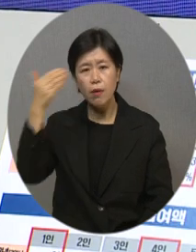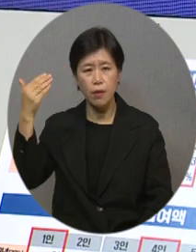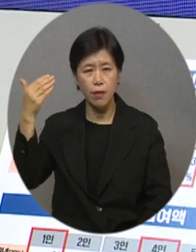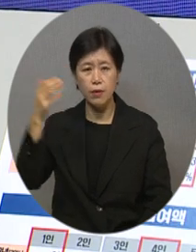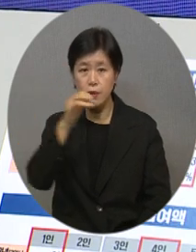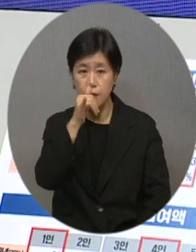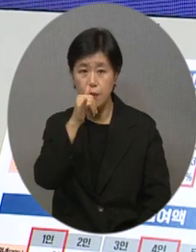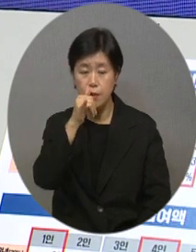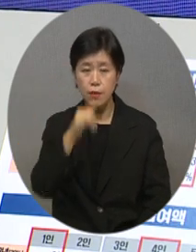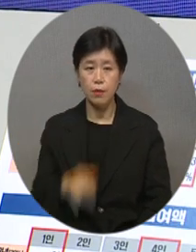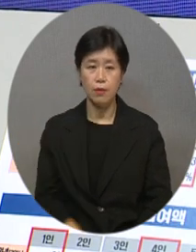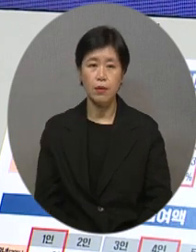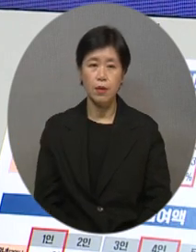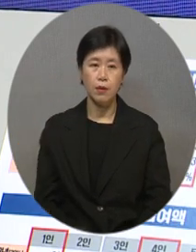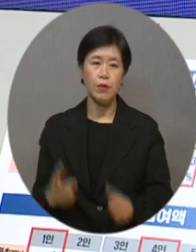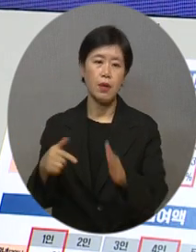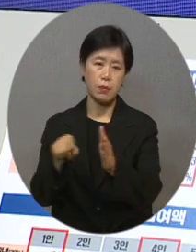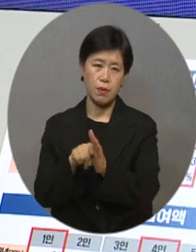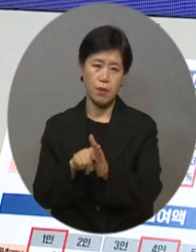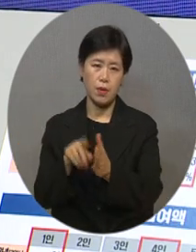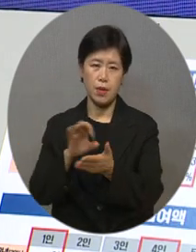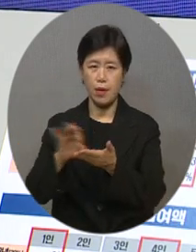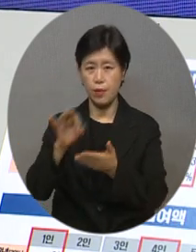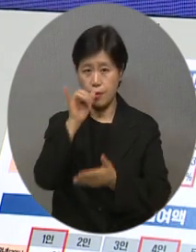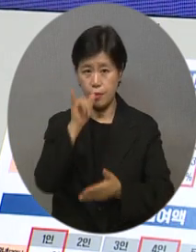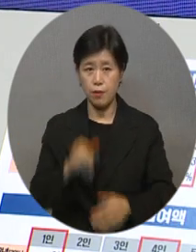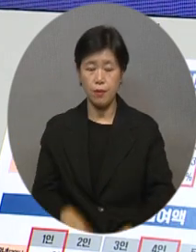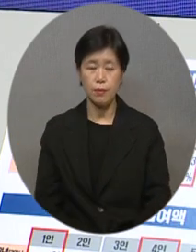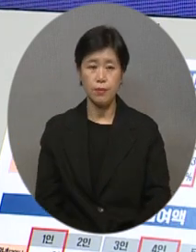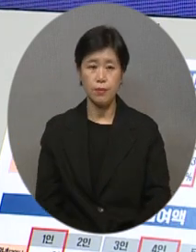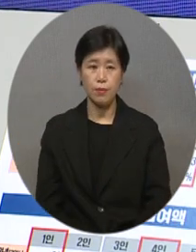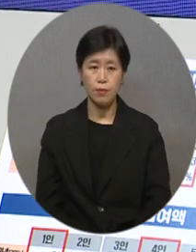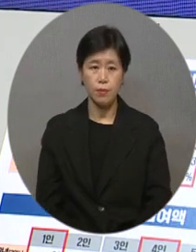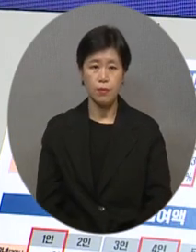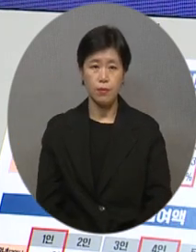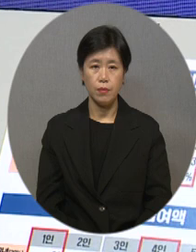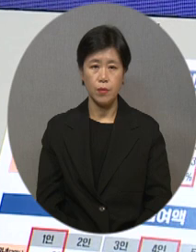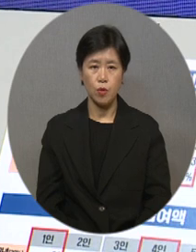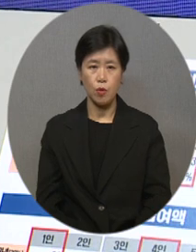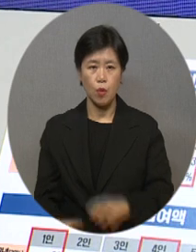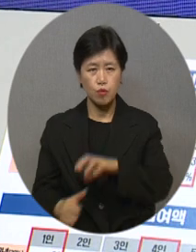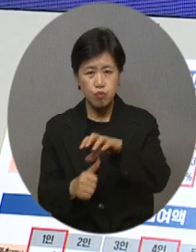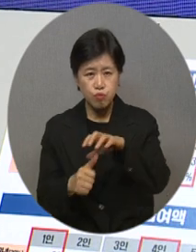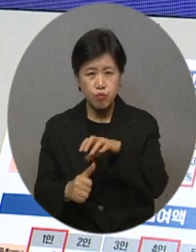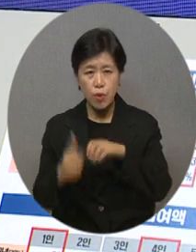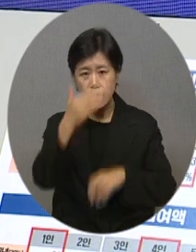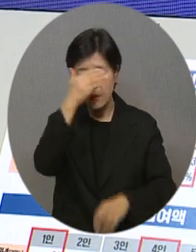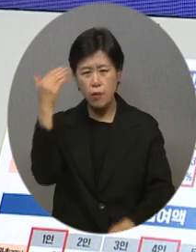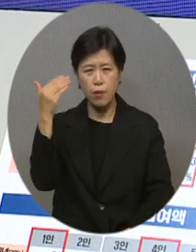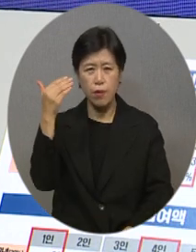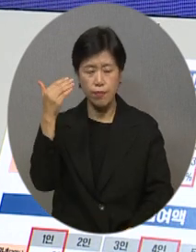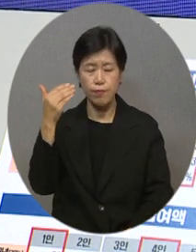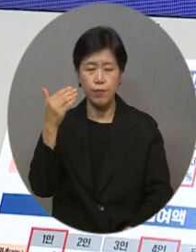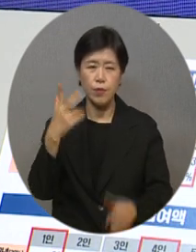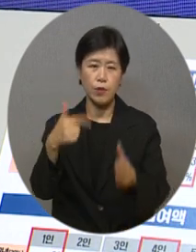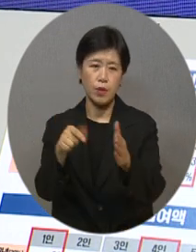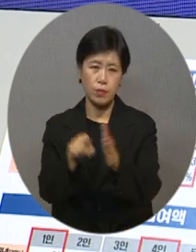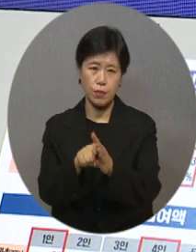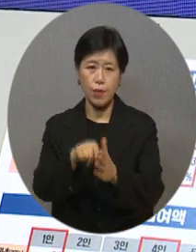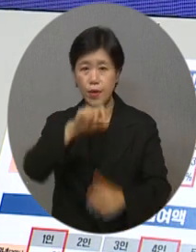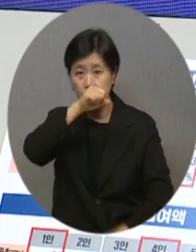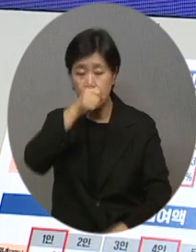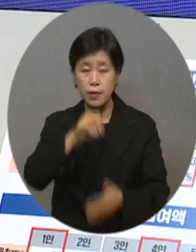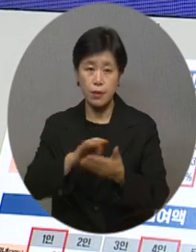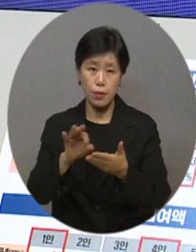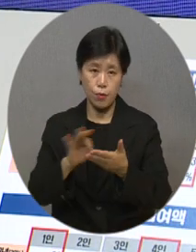분들도 꽤 있거든요. 이런 청년들. 고립 아동 청년들, 고립 이렇게 은둔고독하는 분 있잖아요. 이런 분들에 대해서도 저희 예산을 많이